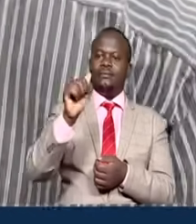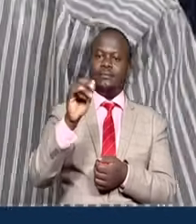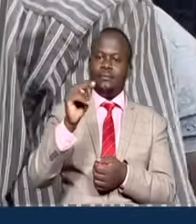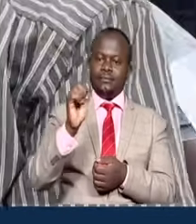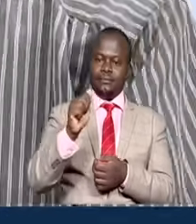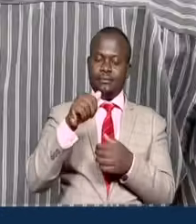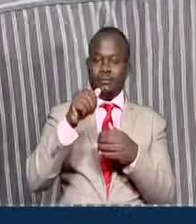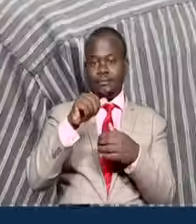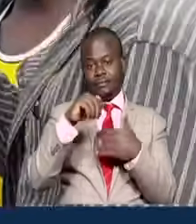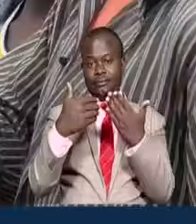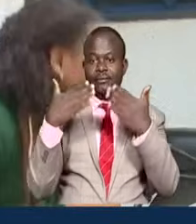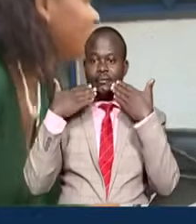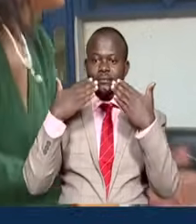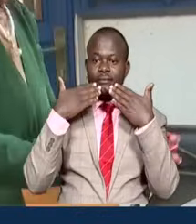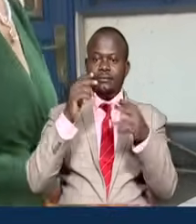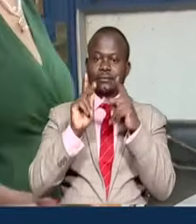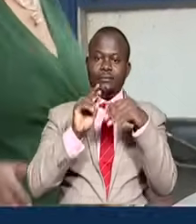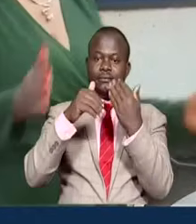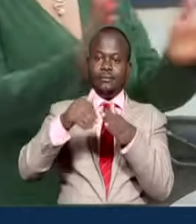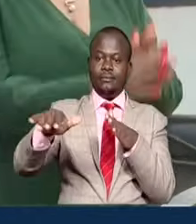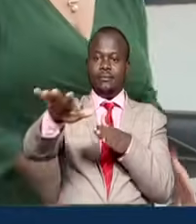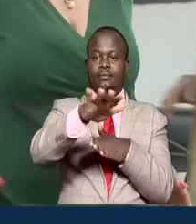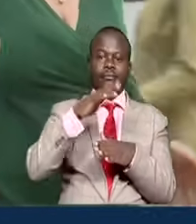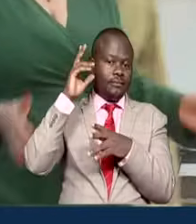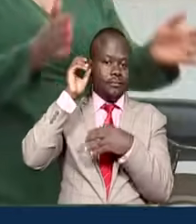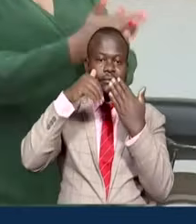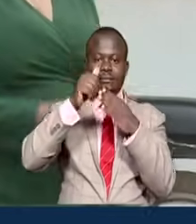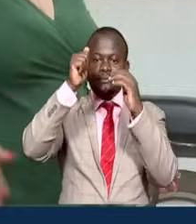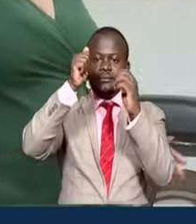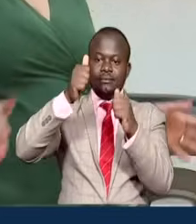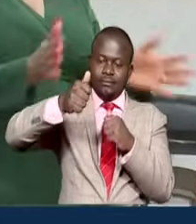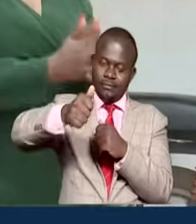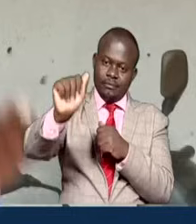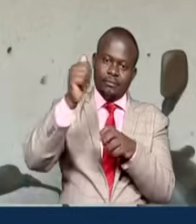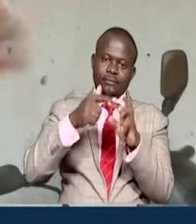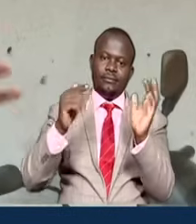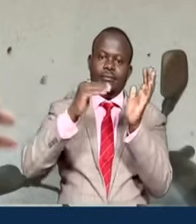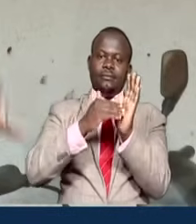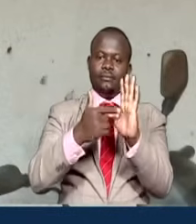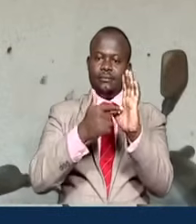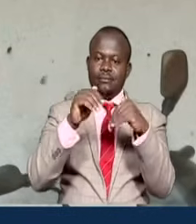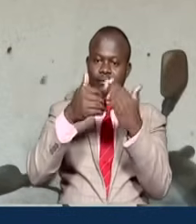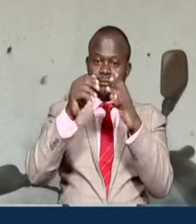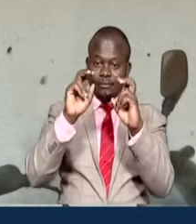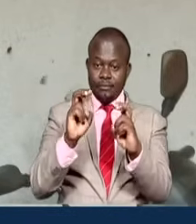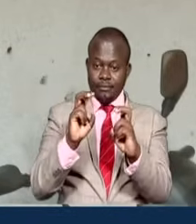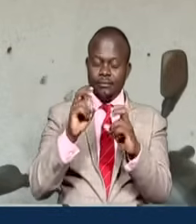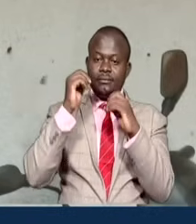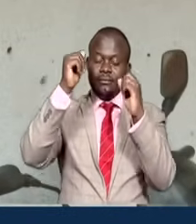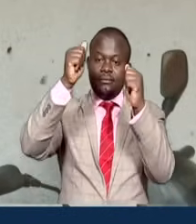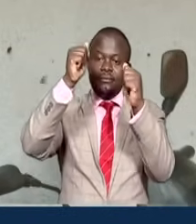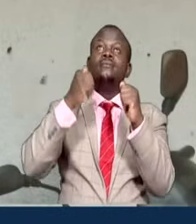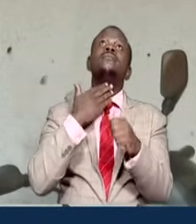Mpayimana Philippe yashimye abaturage ba Gakenye baje kumva imigabo n'imigambi ye ndetse abagaragariza ko ari umukandida